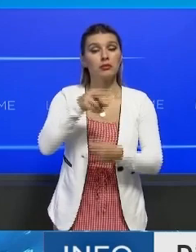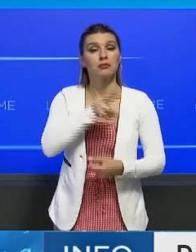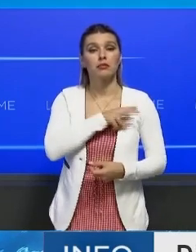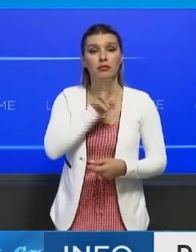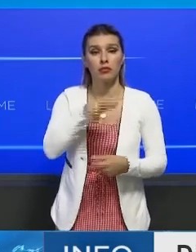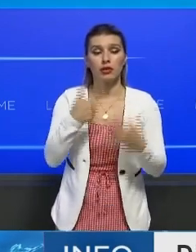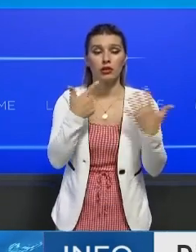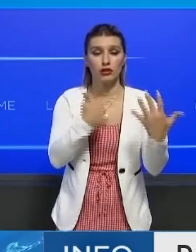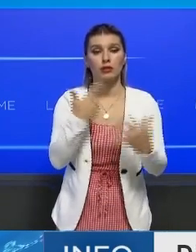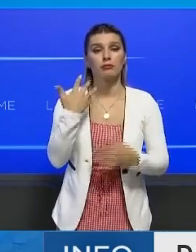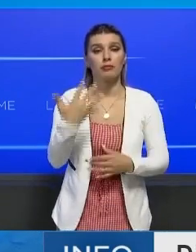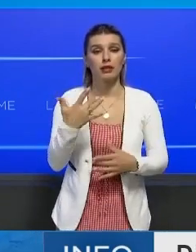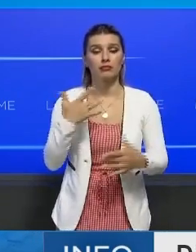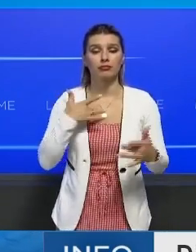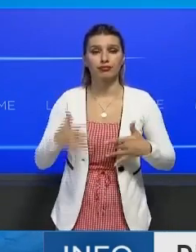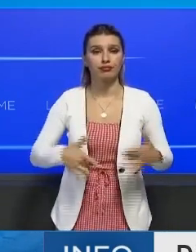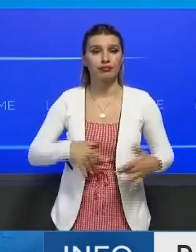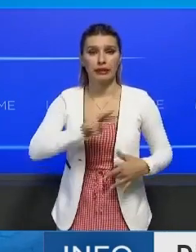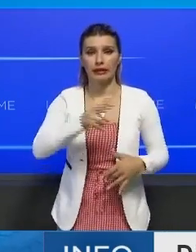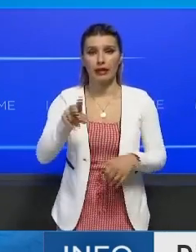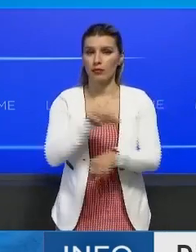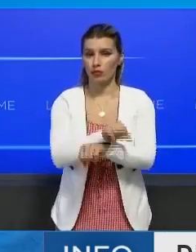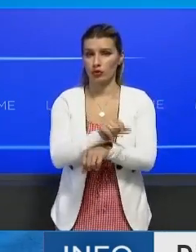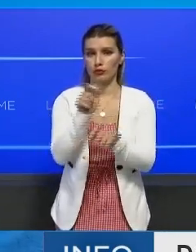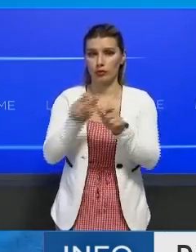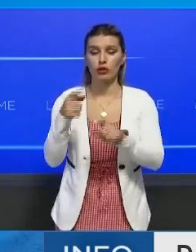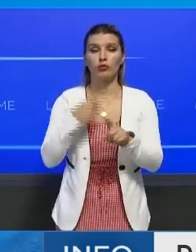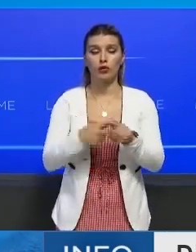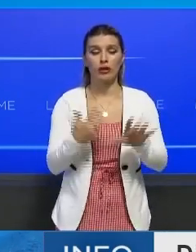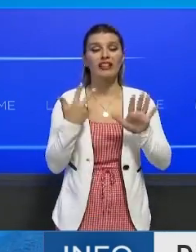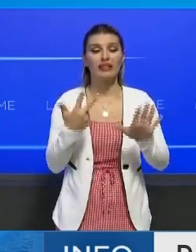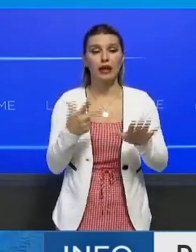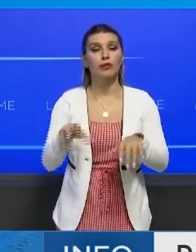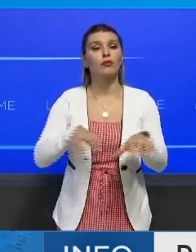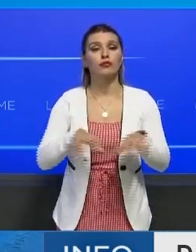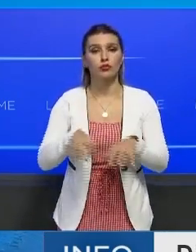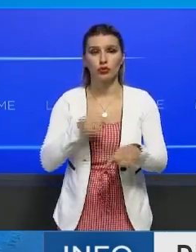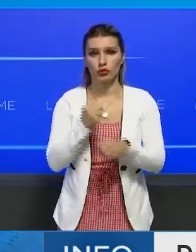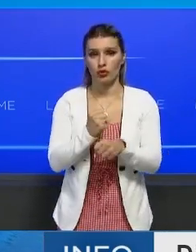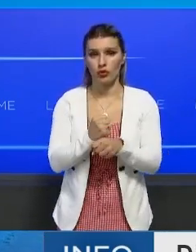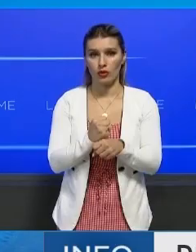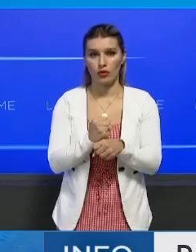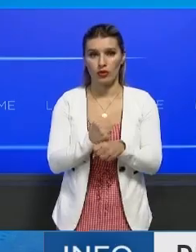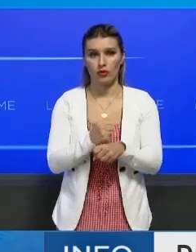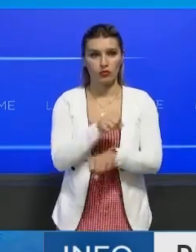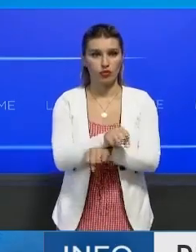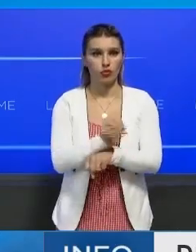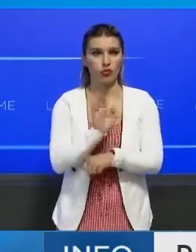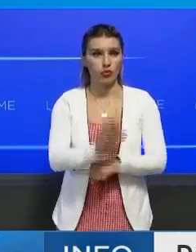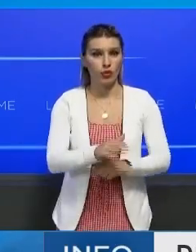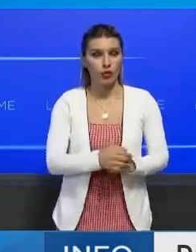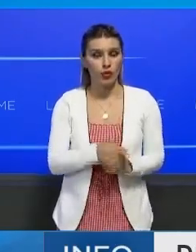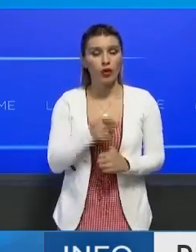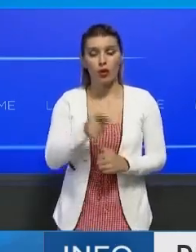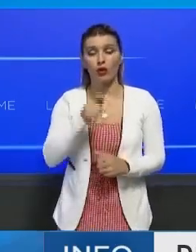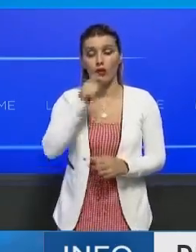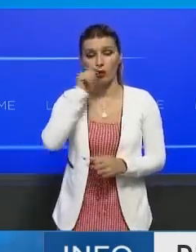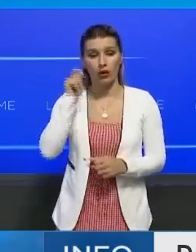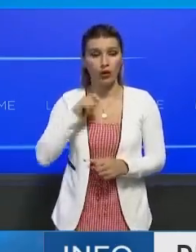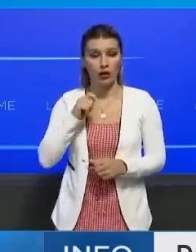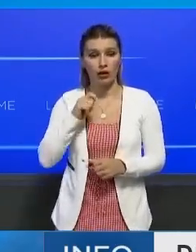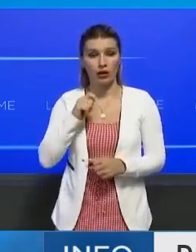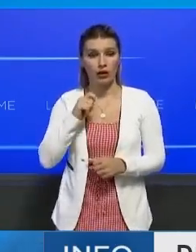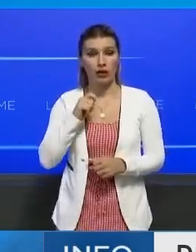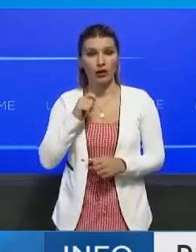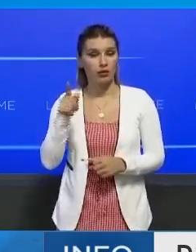plagosur 75 të burgosur tjerë, por edhe 8 pjestar të personelit të burgut. Ushtria Ukrainase ka mohuar të ketë kryer